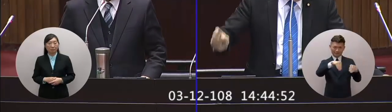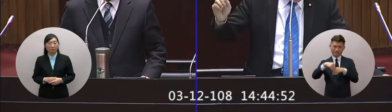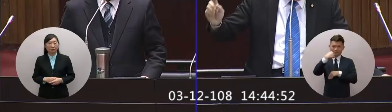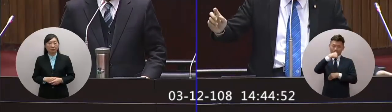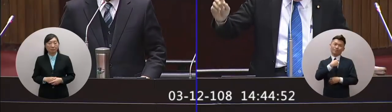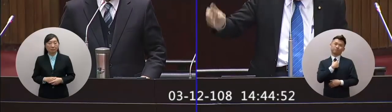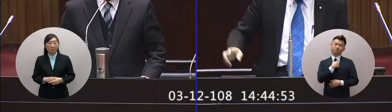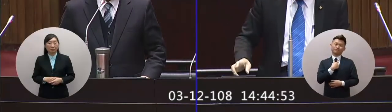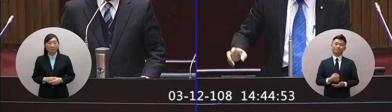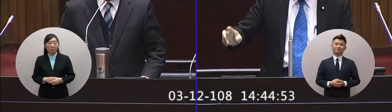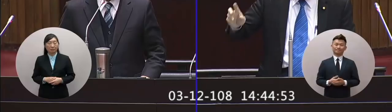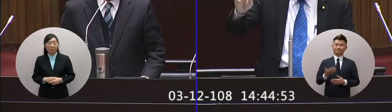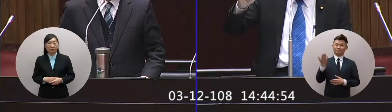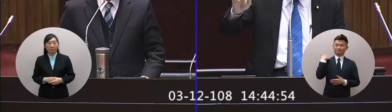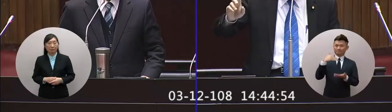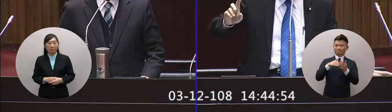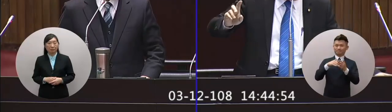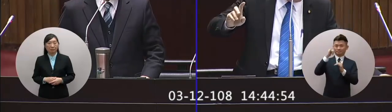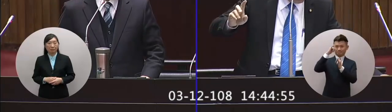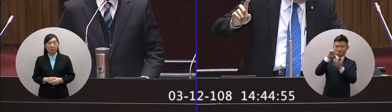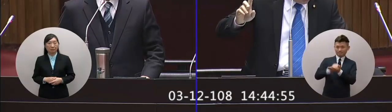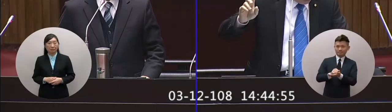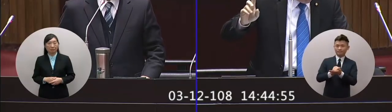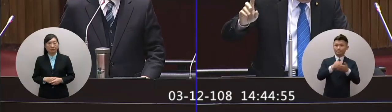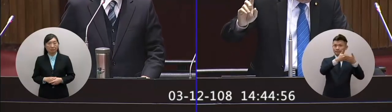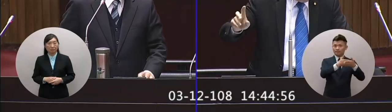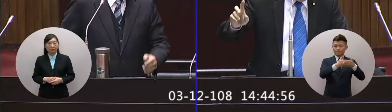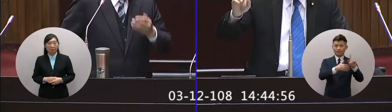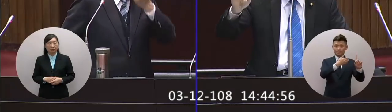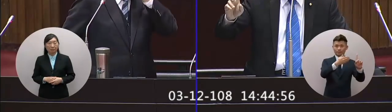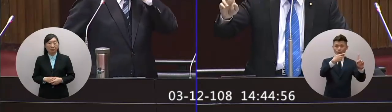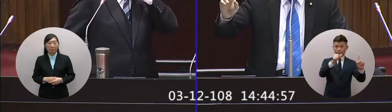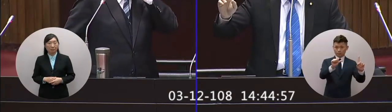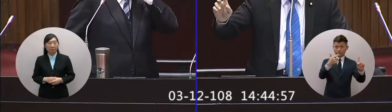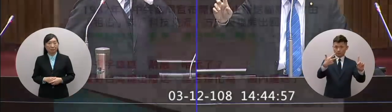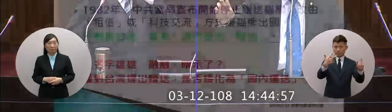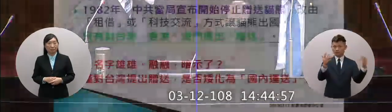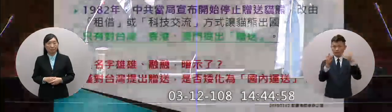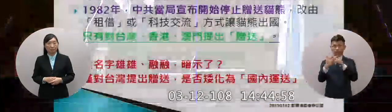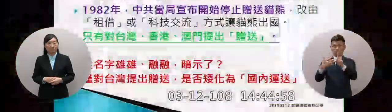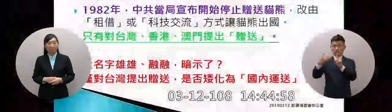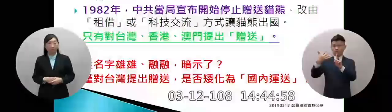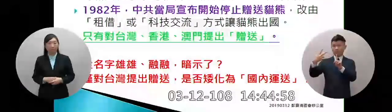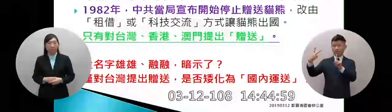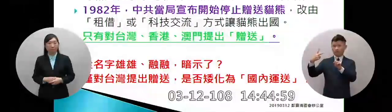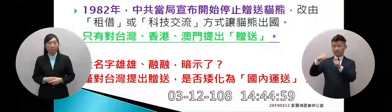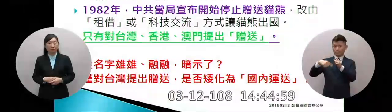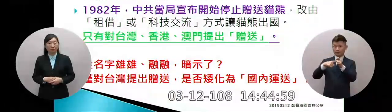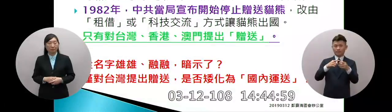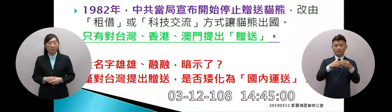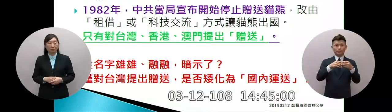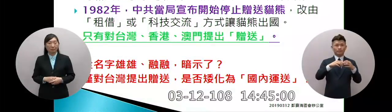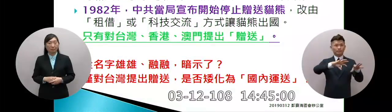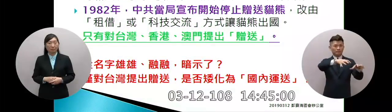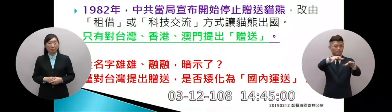结果我们可以看到，在历史上啊，中国是从1957年到1982年送猫熊给全世